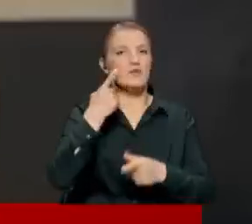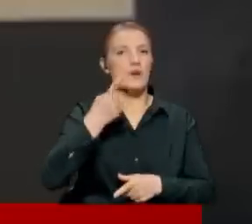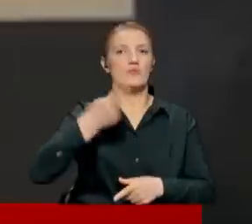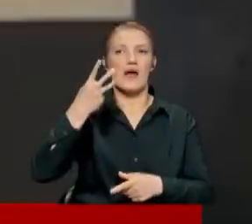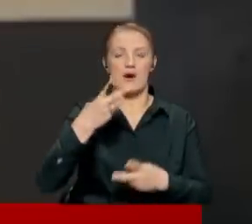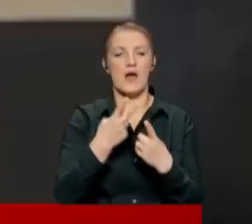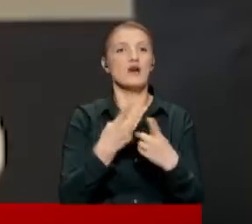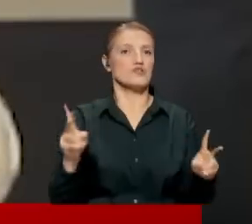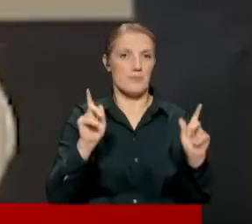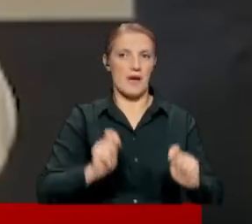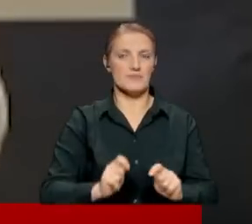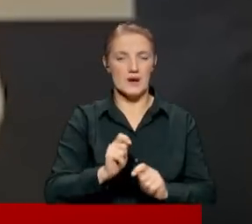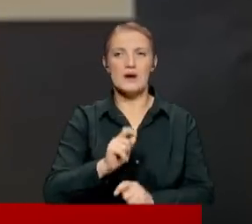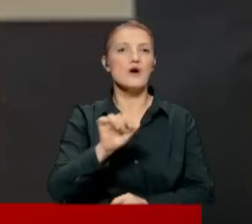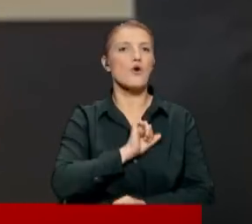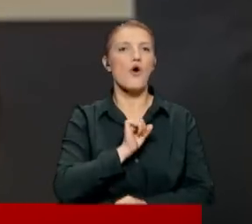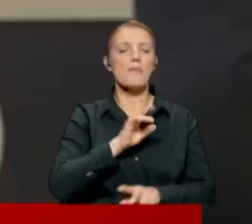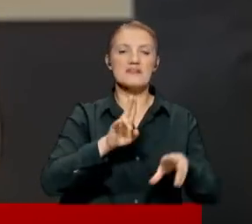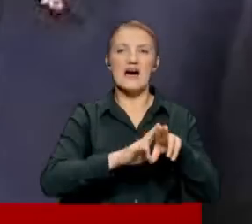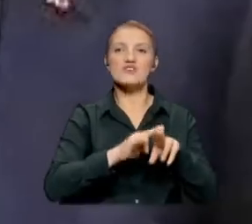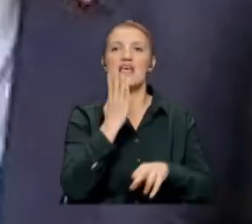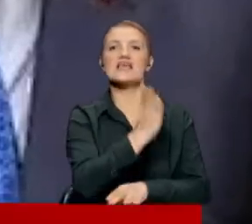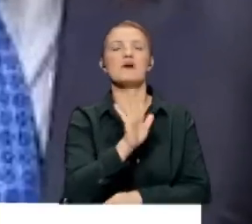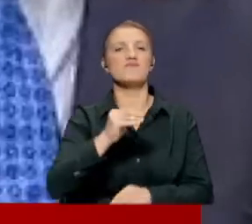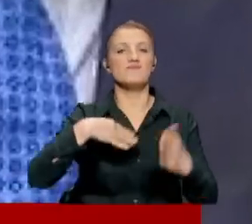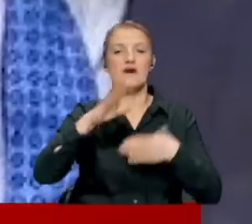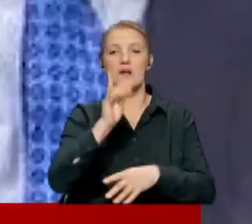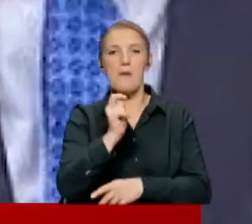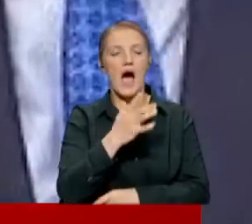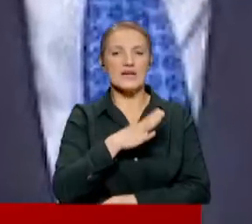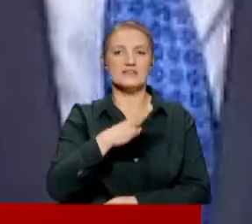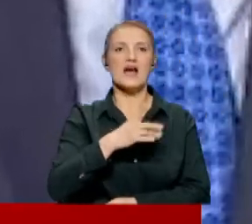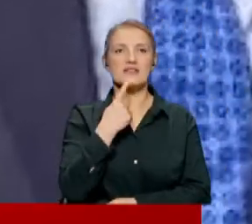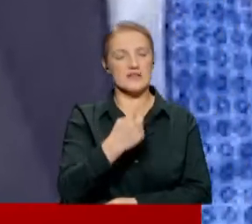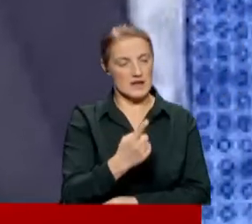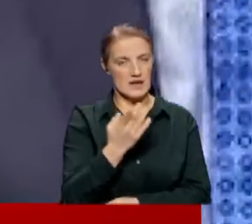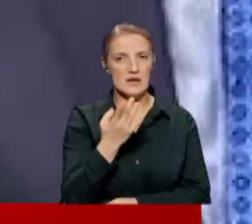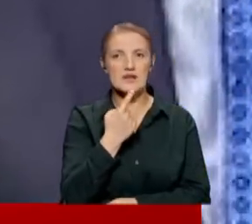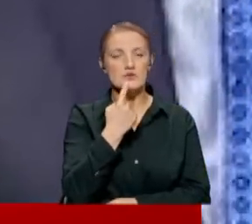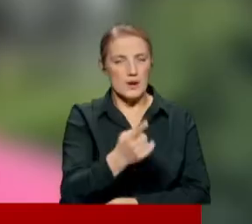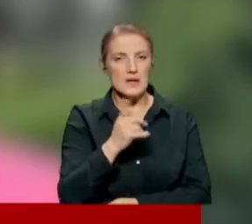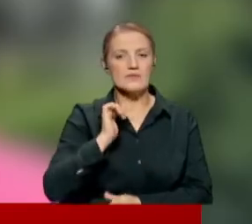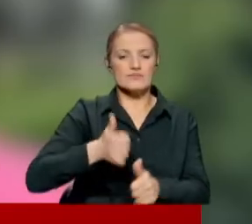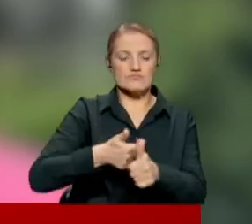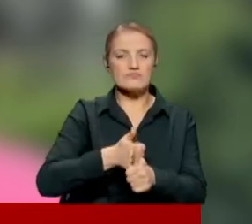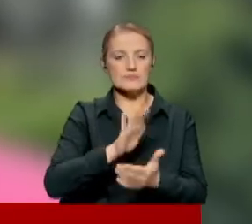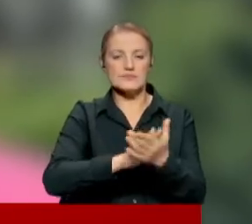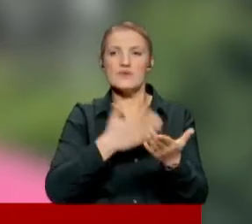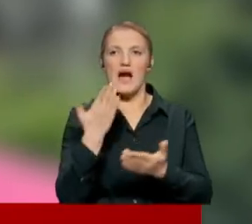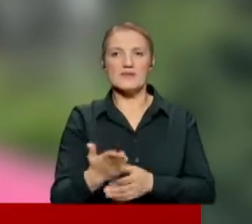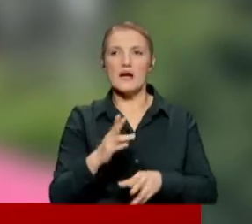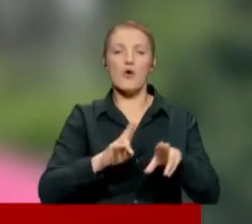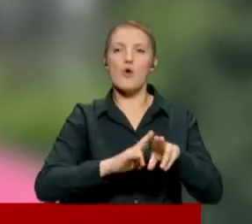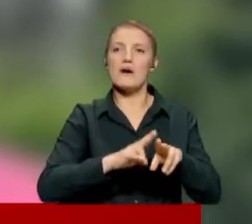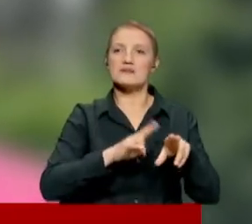Taran oğlunun iş kadınına Korkmaz kırıcıya gitmeyin daha fazla para ister dediği dahası vardı Cumhurbaşkanlığı danışmanlığından istifa eden